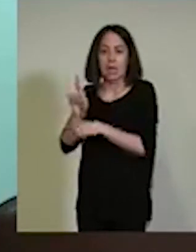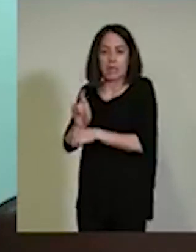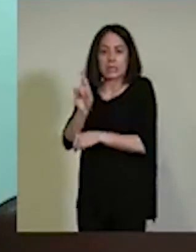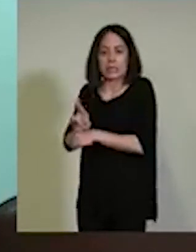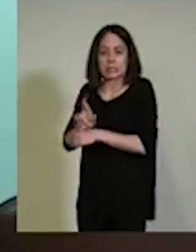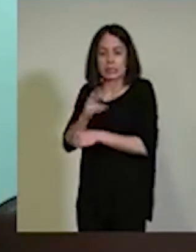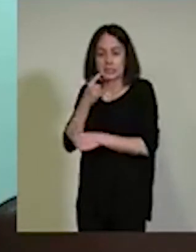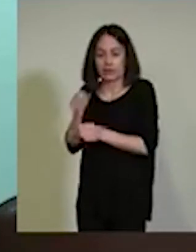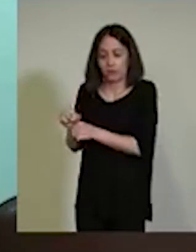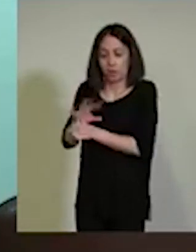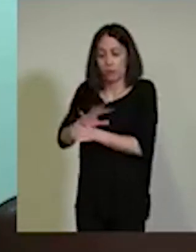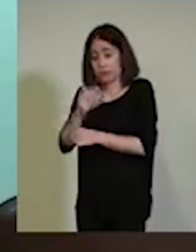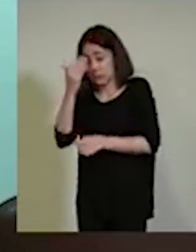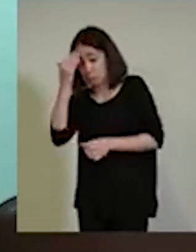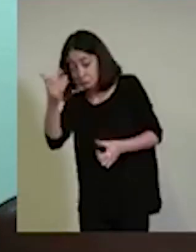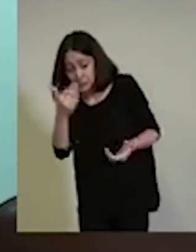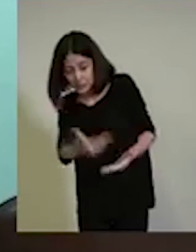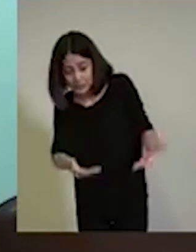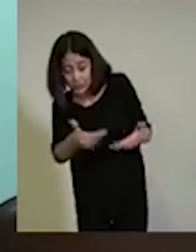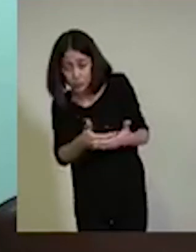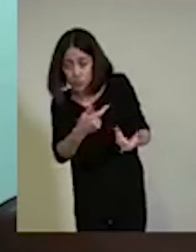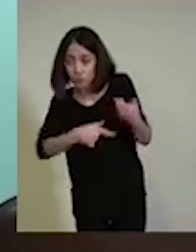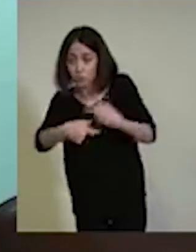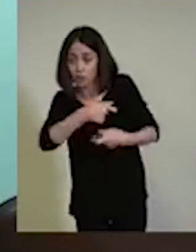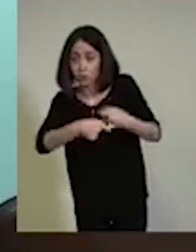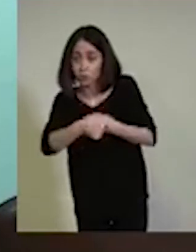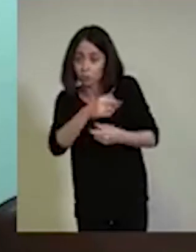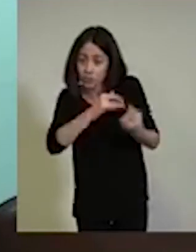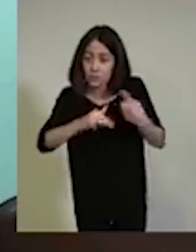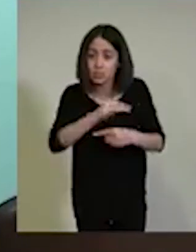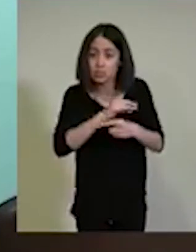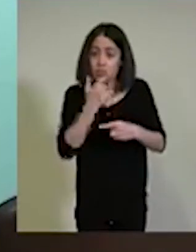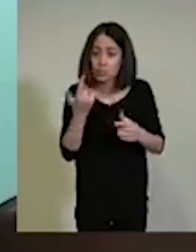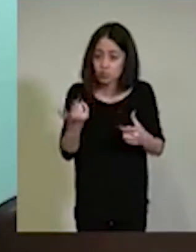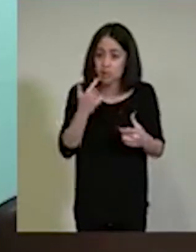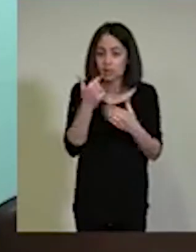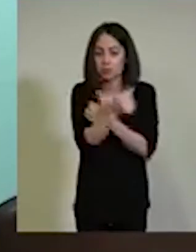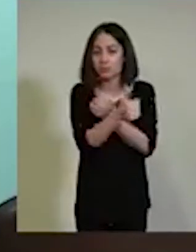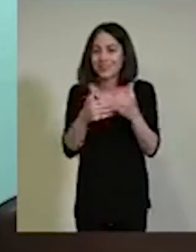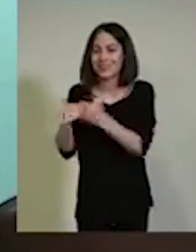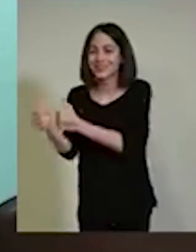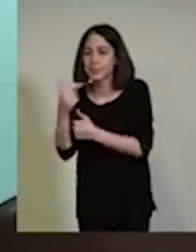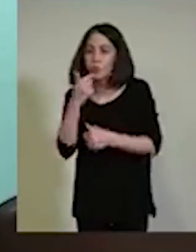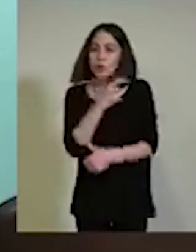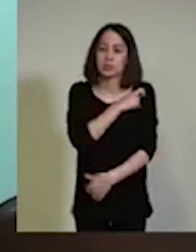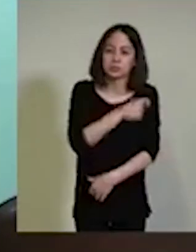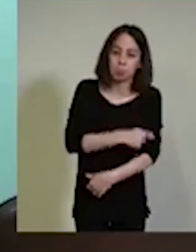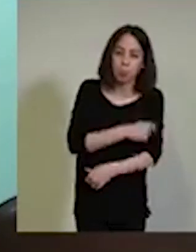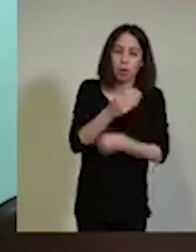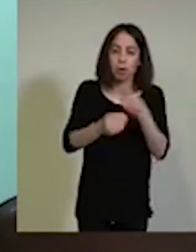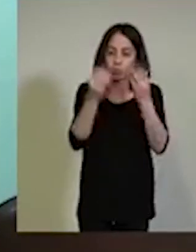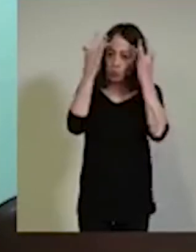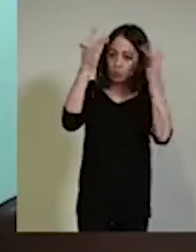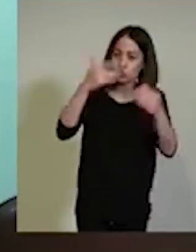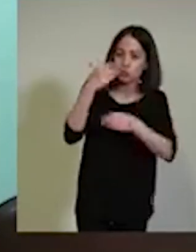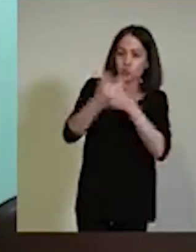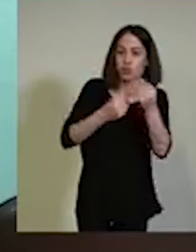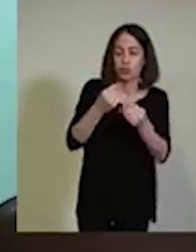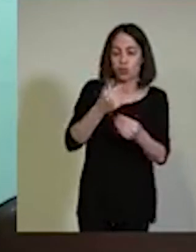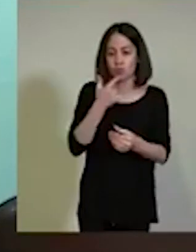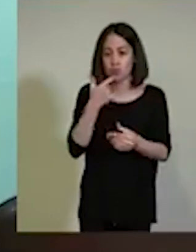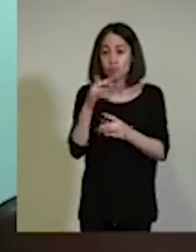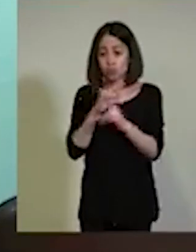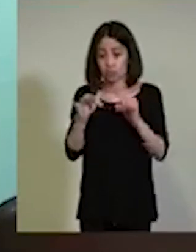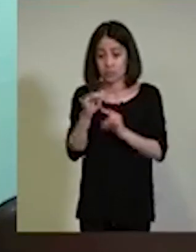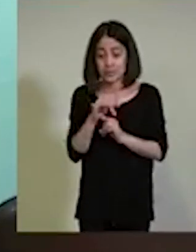économiques et sociales difficiles pour le milieu associatif, culturel, sportif ou de proximité. Enfin, troisième